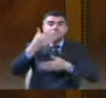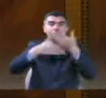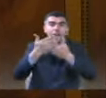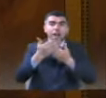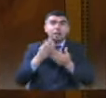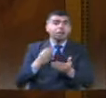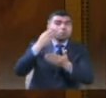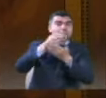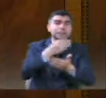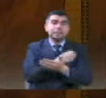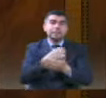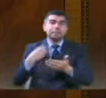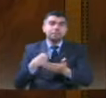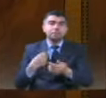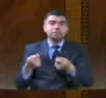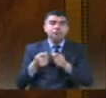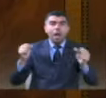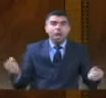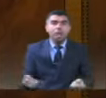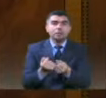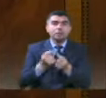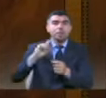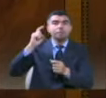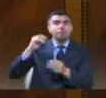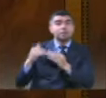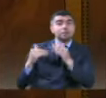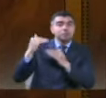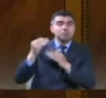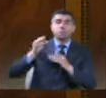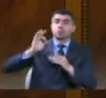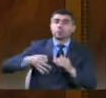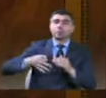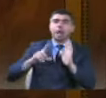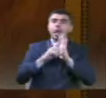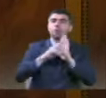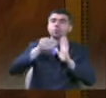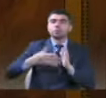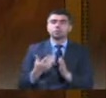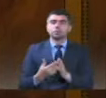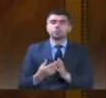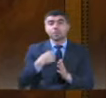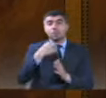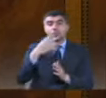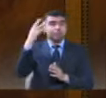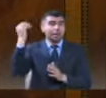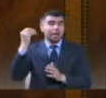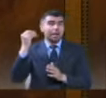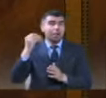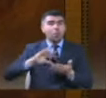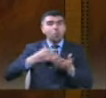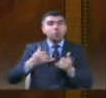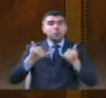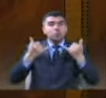إلى الصحة، أن نحسن من وضعية الأجور المأجورين والعمال. لم أعتقد يوما أن تتحول